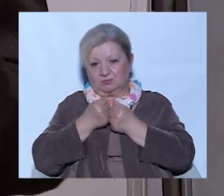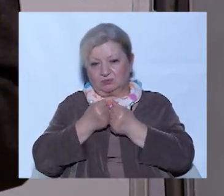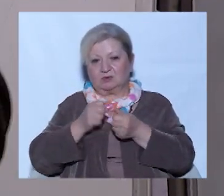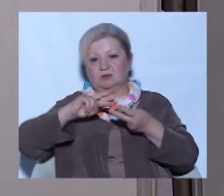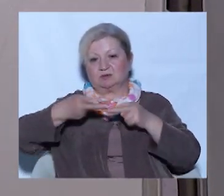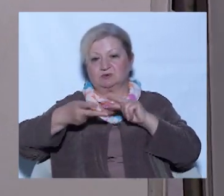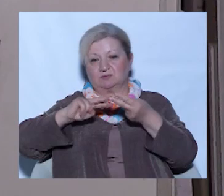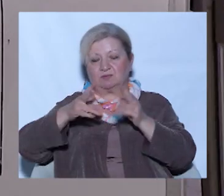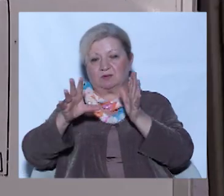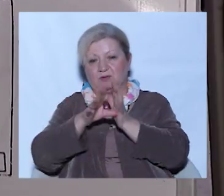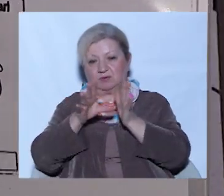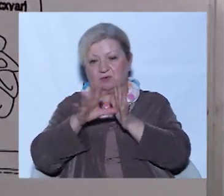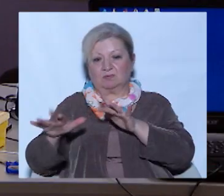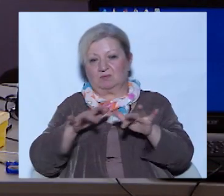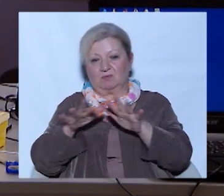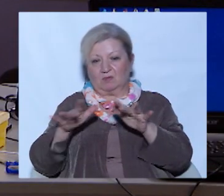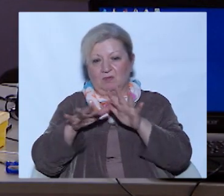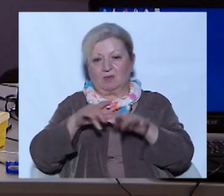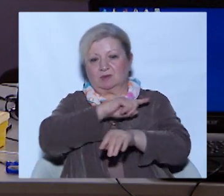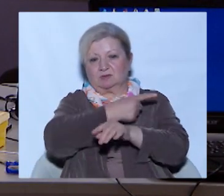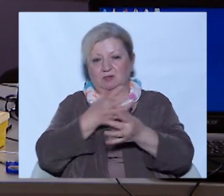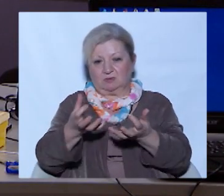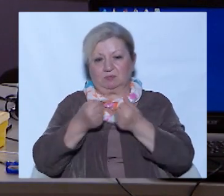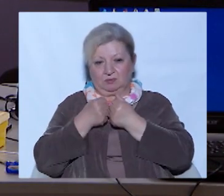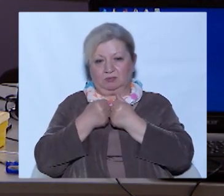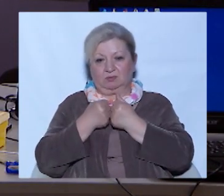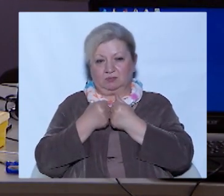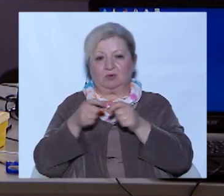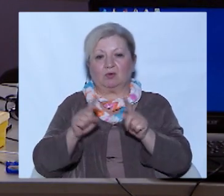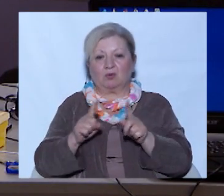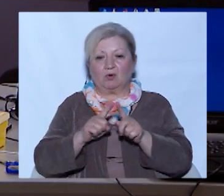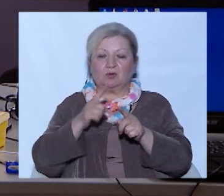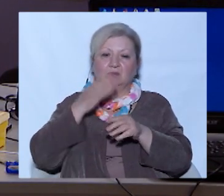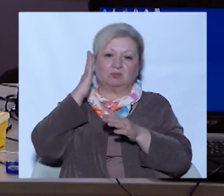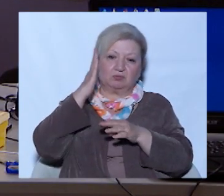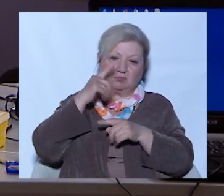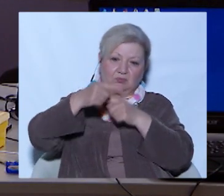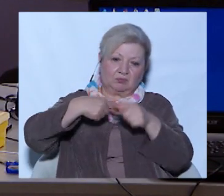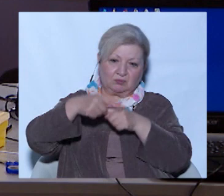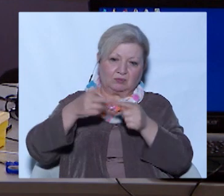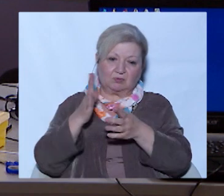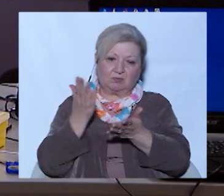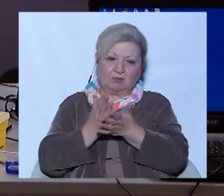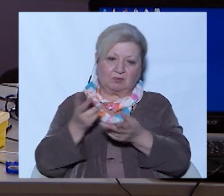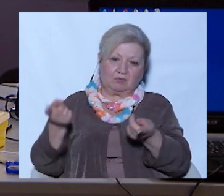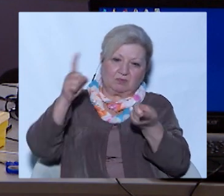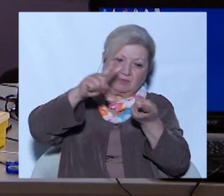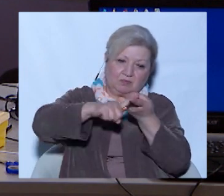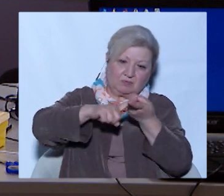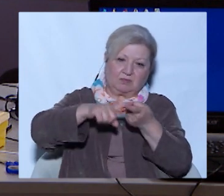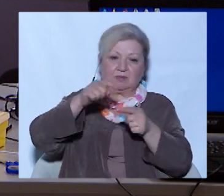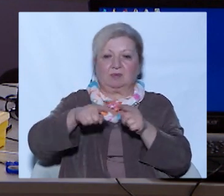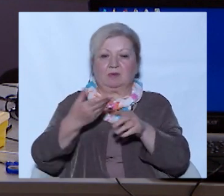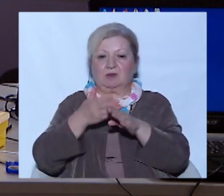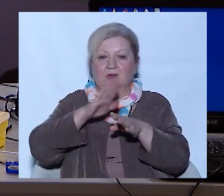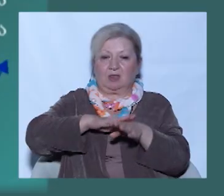საშუალებითაც მივიღეთ ცვლადი ელექტრომამოძრავებელი ძალა, რომელიც შემდგომ მიერთებულია